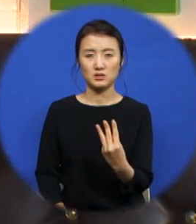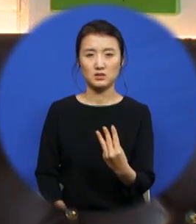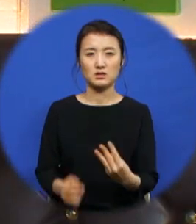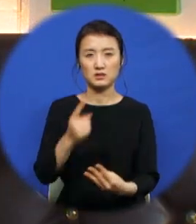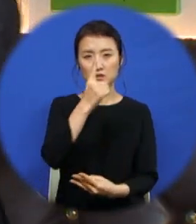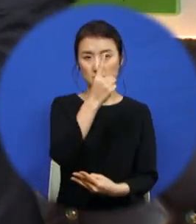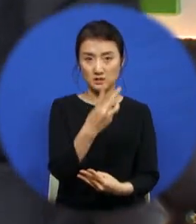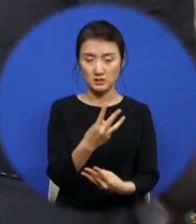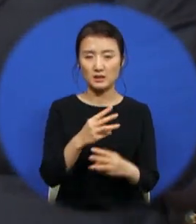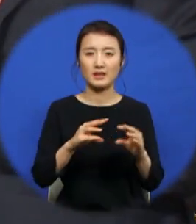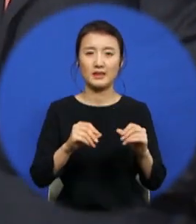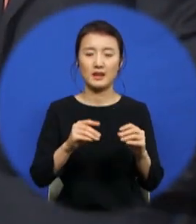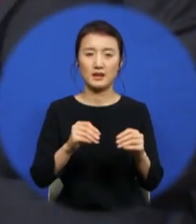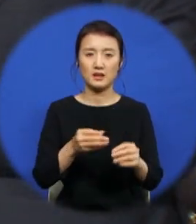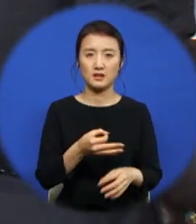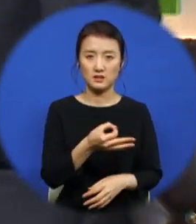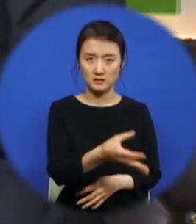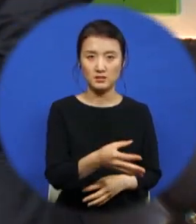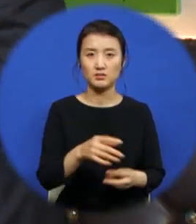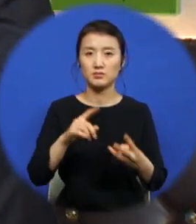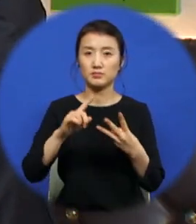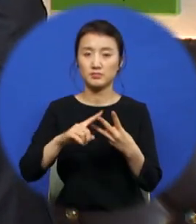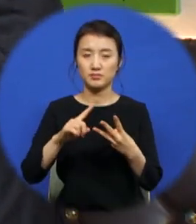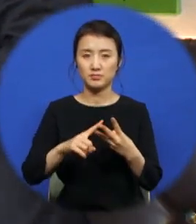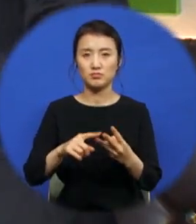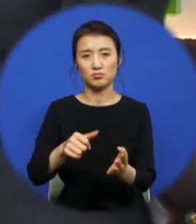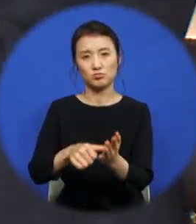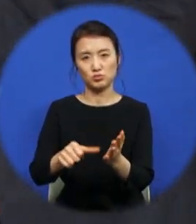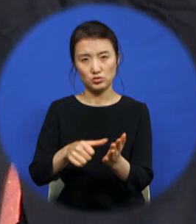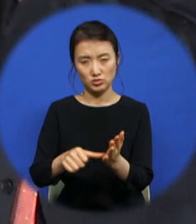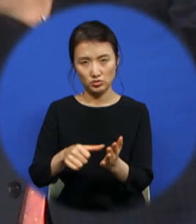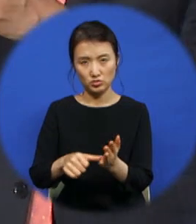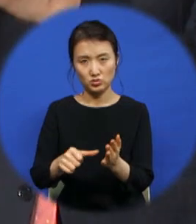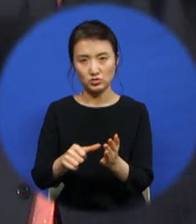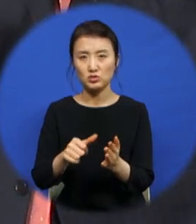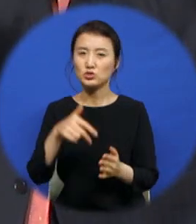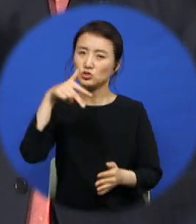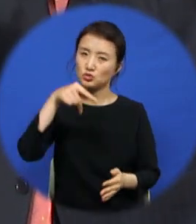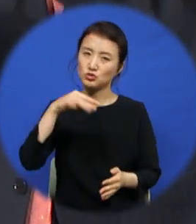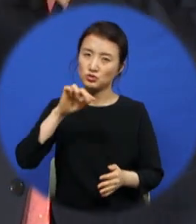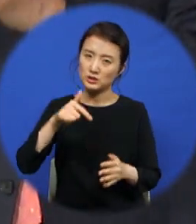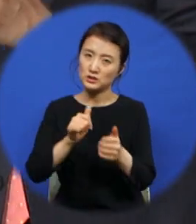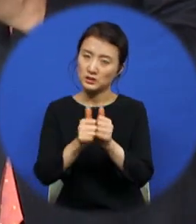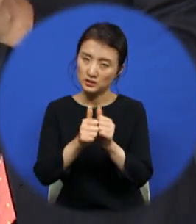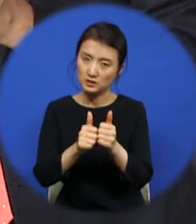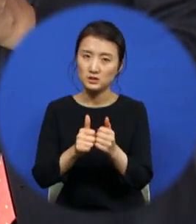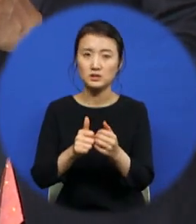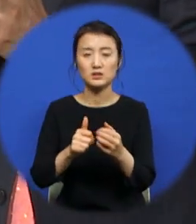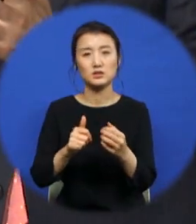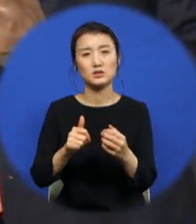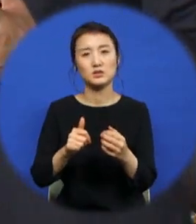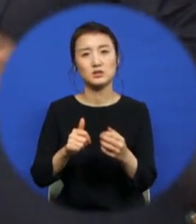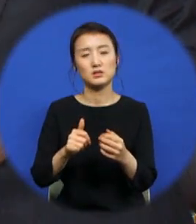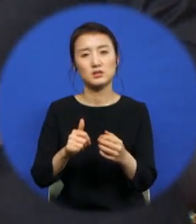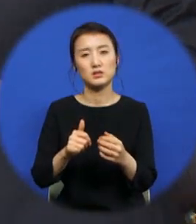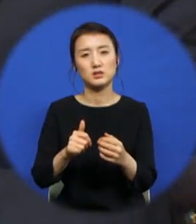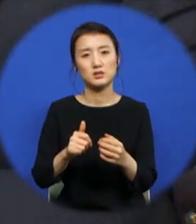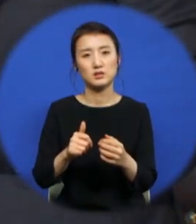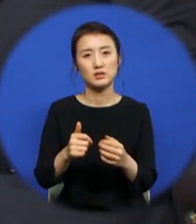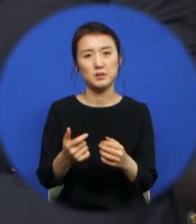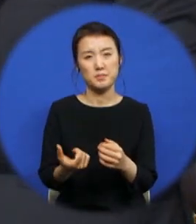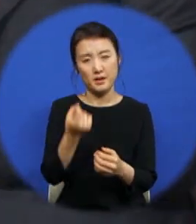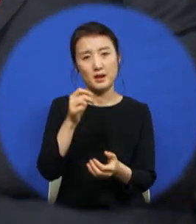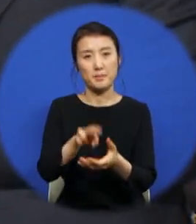땅에 3무 이런 상품에 주식 같은 겁니다 환금성이 아조 검색할 수